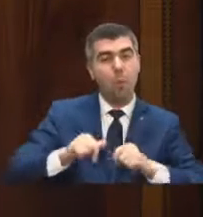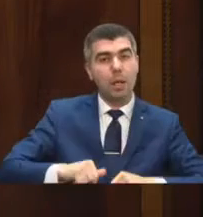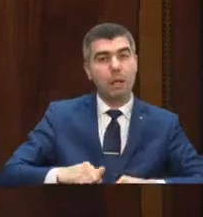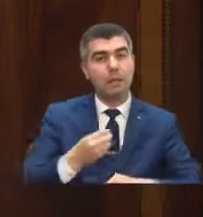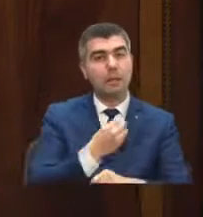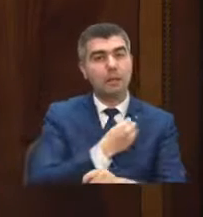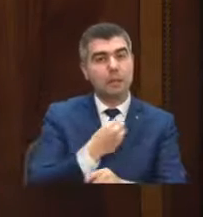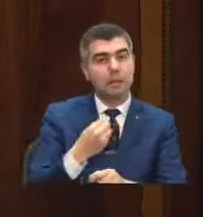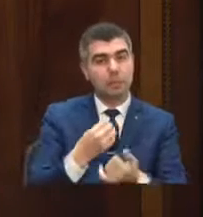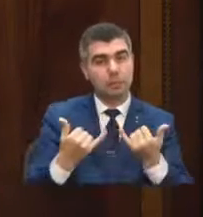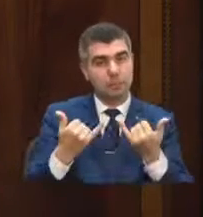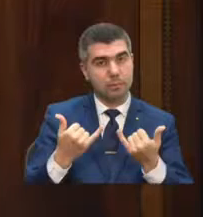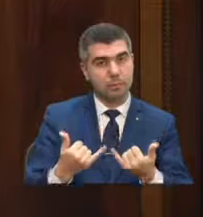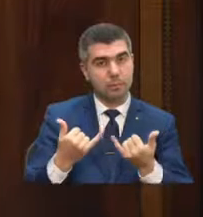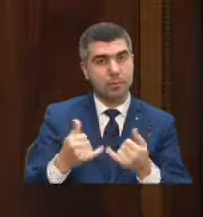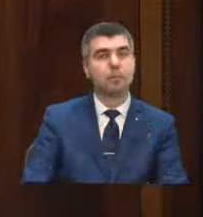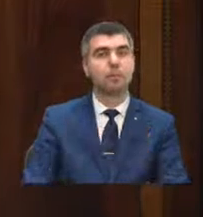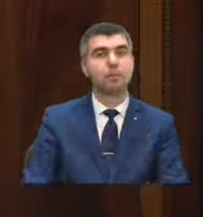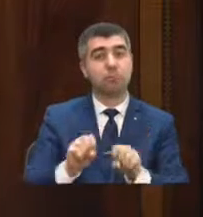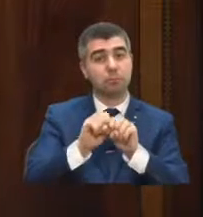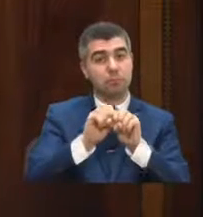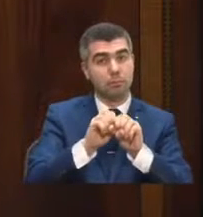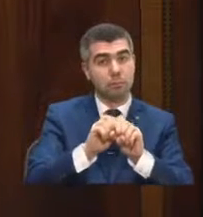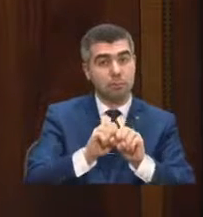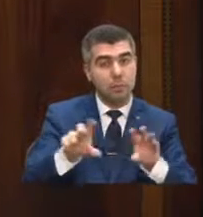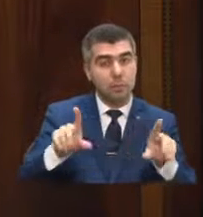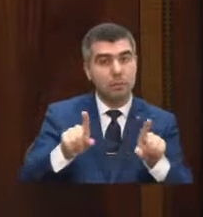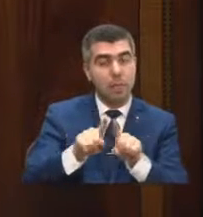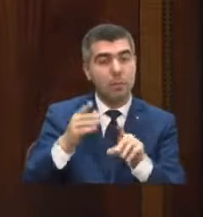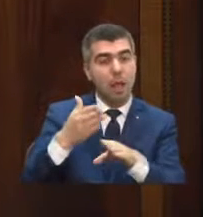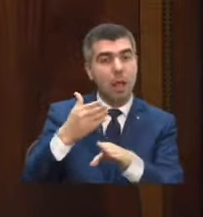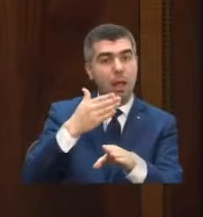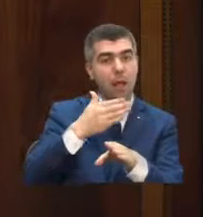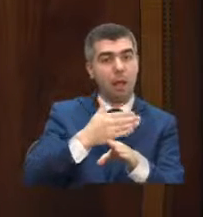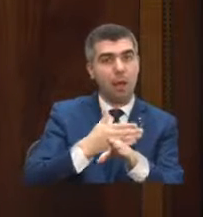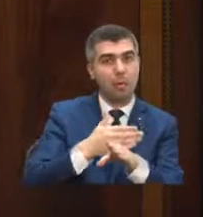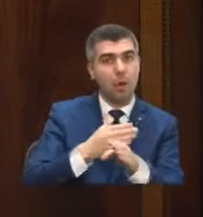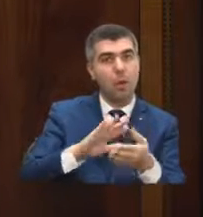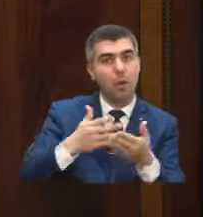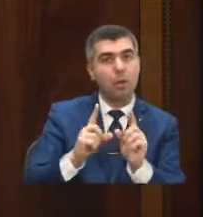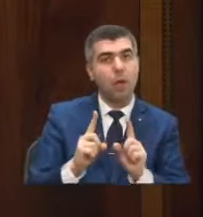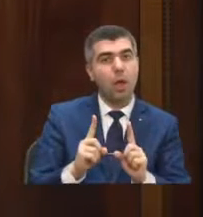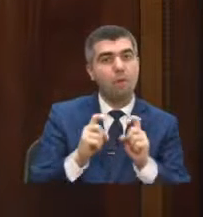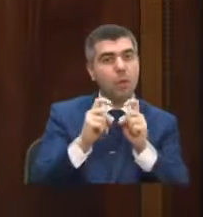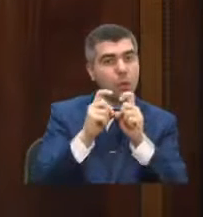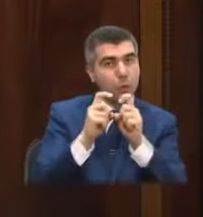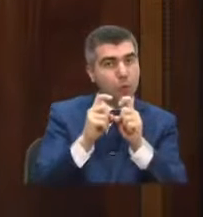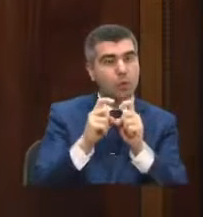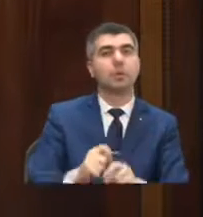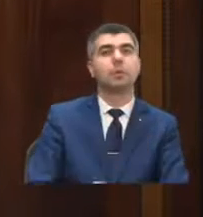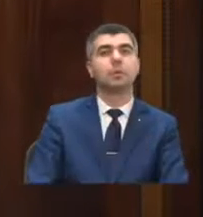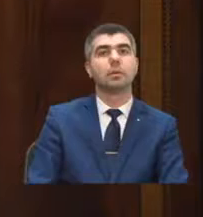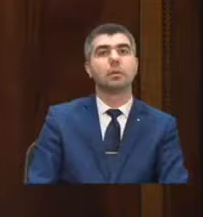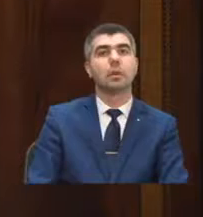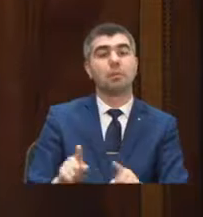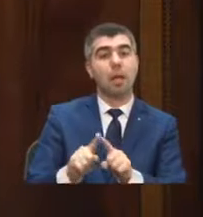الان عممت نظام ديال المراقبه الوبائيه والفيروسيه بالنسبه للعدوى